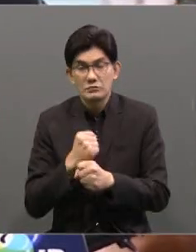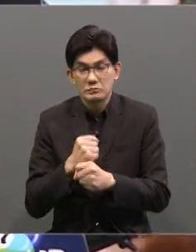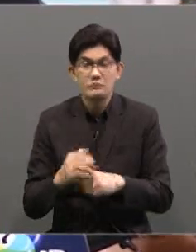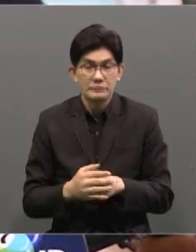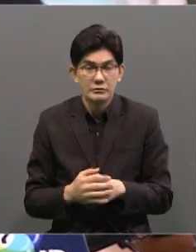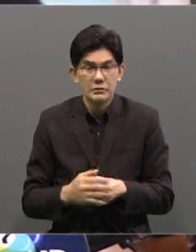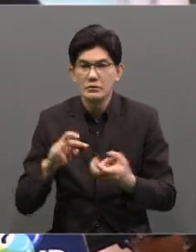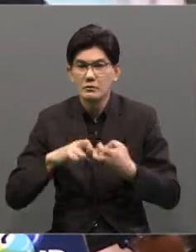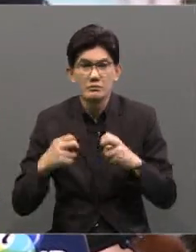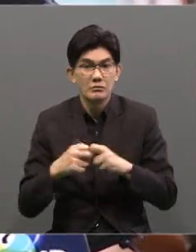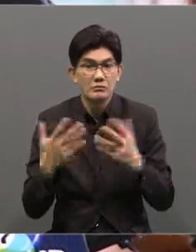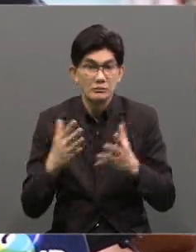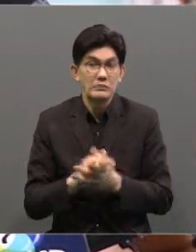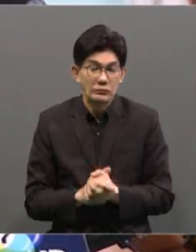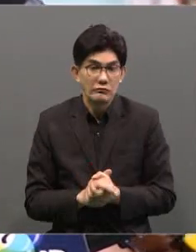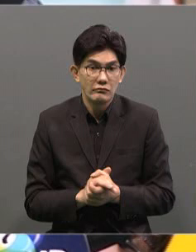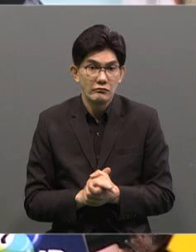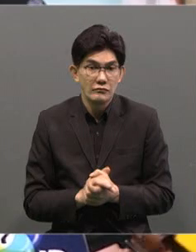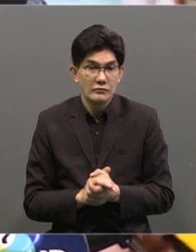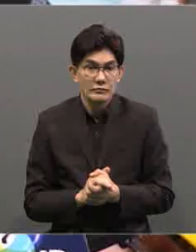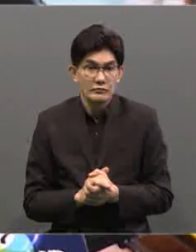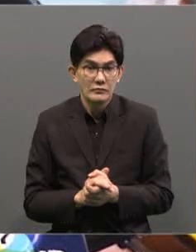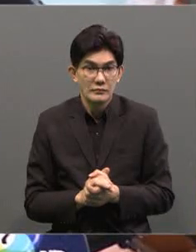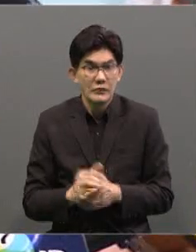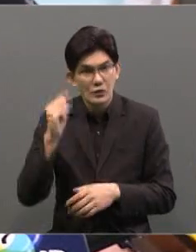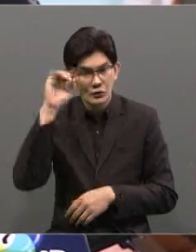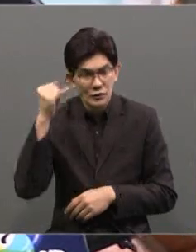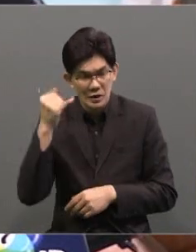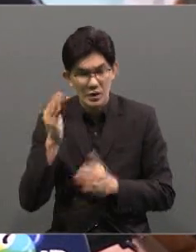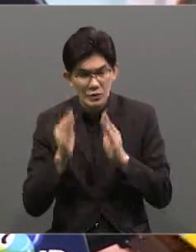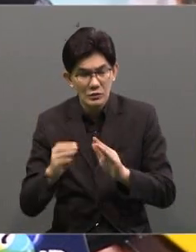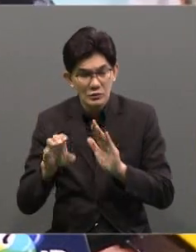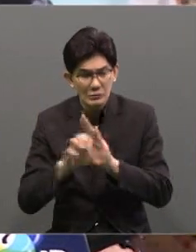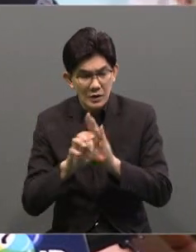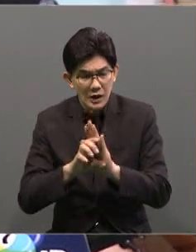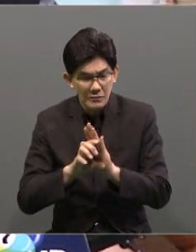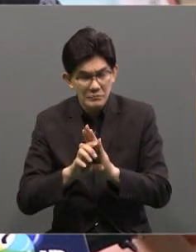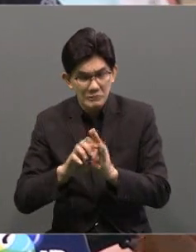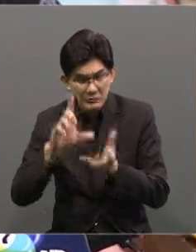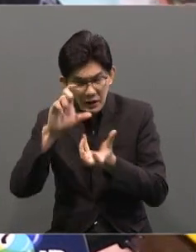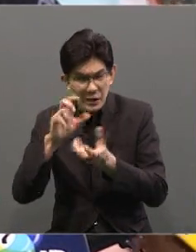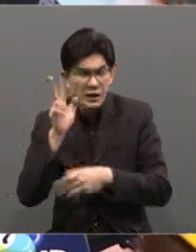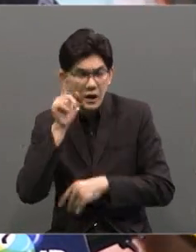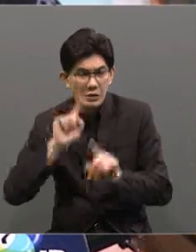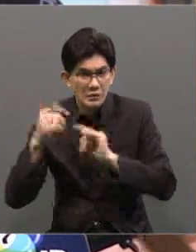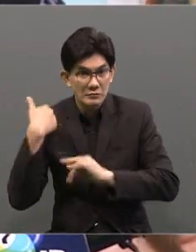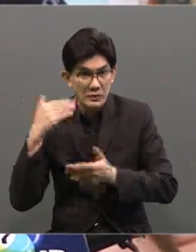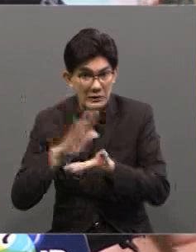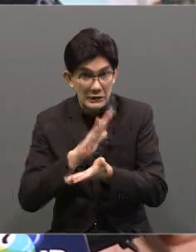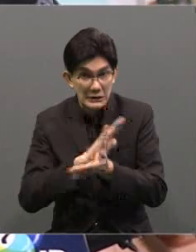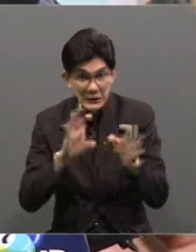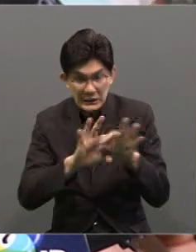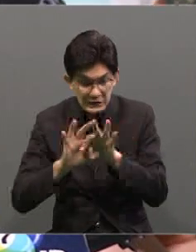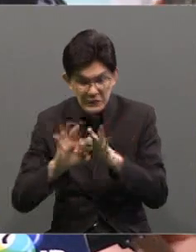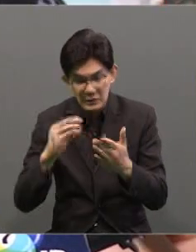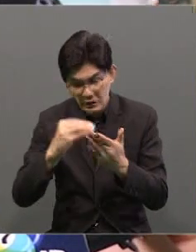ก็ไม่น่ามีปัญหาแล้วก็ในเรื่องของการที่รู้จักกับบุคคลที่อยู่ในภาพข่าวอะไรพวกนี้แล้วก็จะเอาพวกเอกสารที่แบบว่าเราเป็น